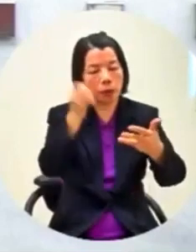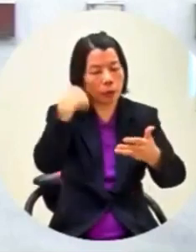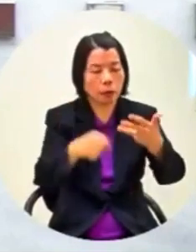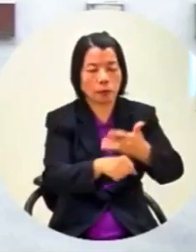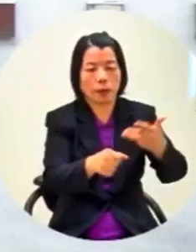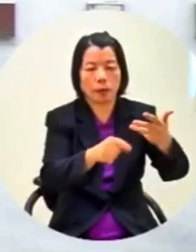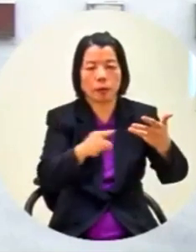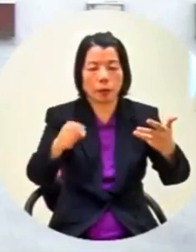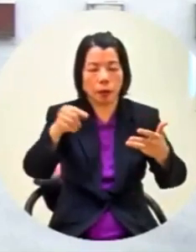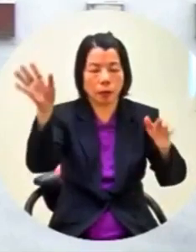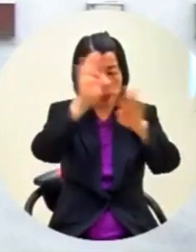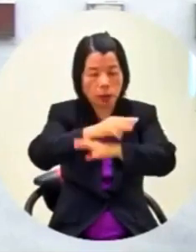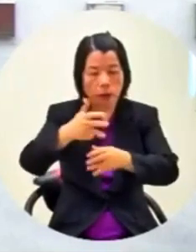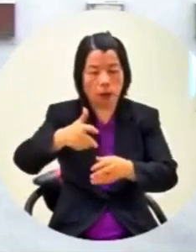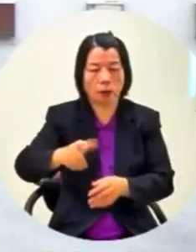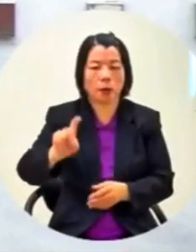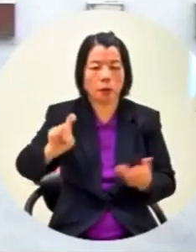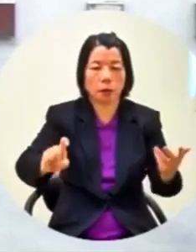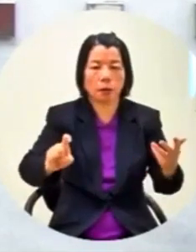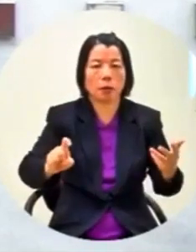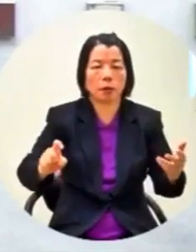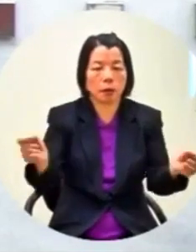8点到10点，晚上10点缩短为